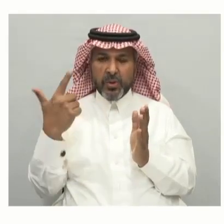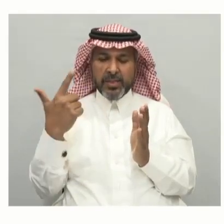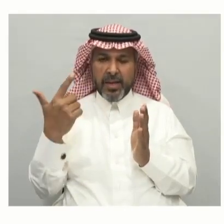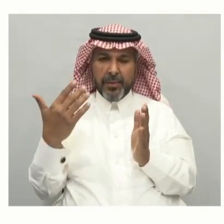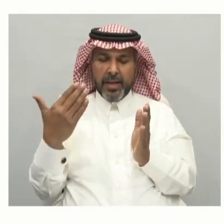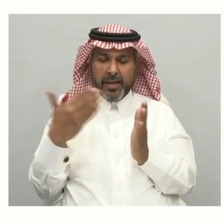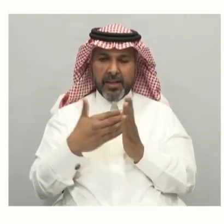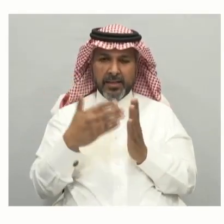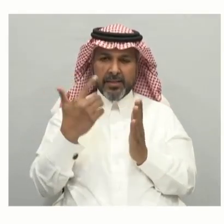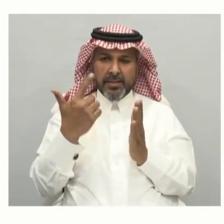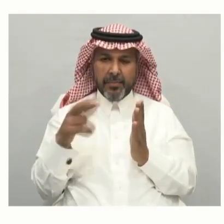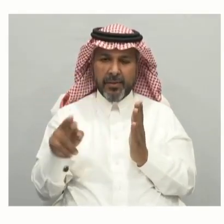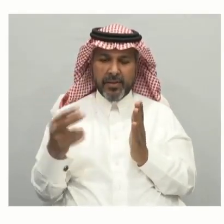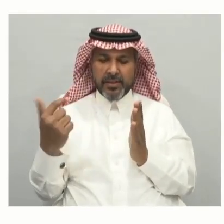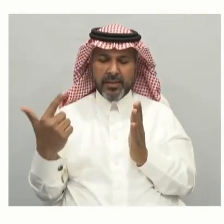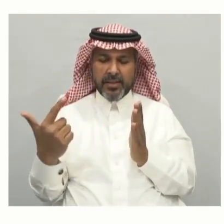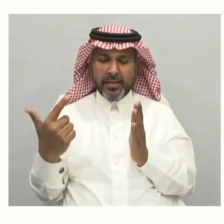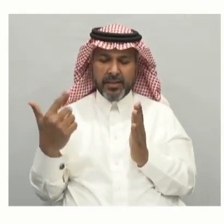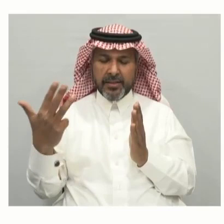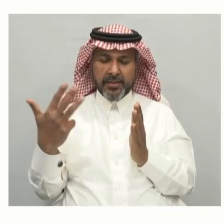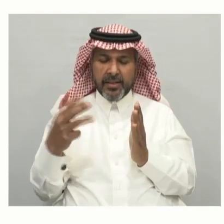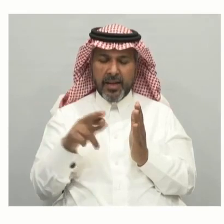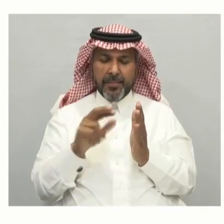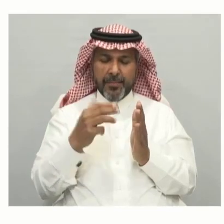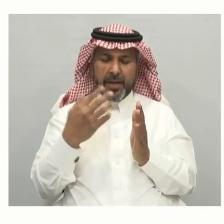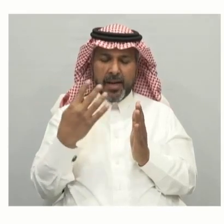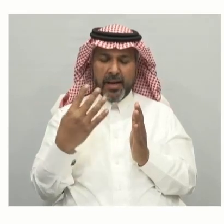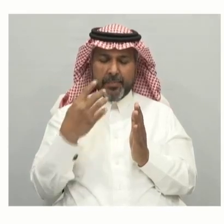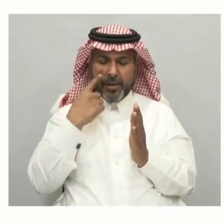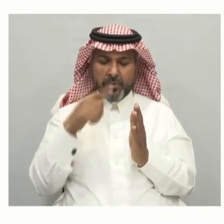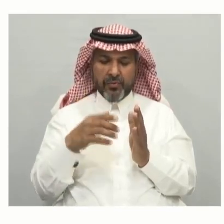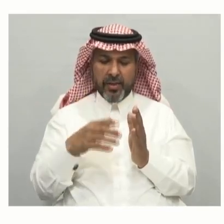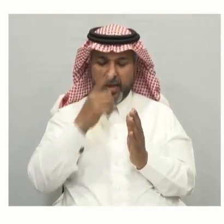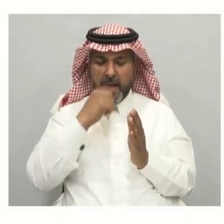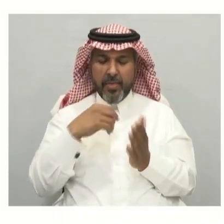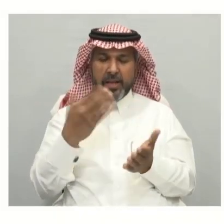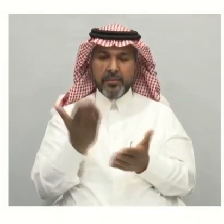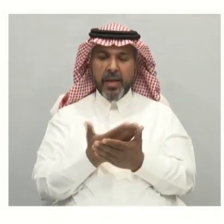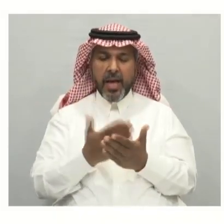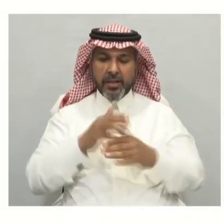من سبعه الى سبعه وتسعه من عشره عدد السلع اربعه اذا